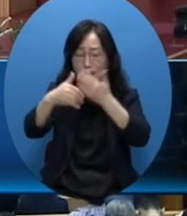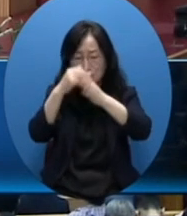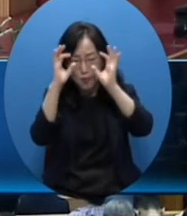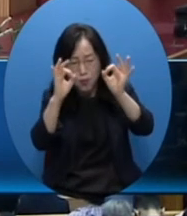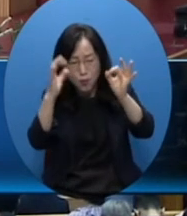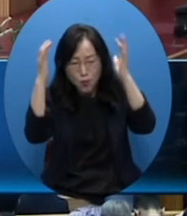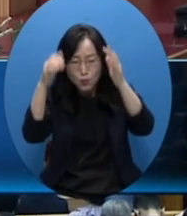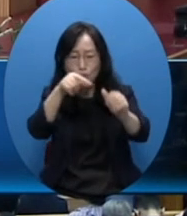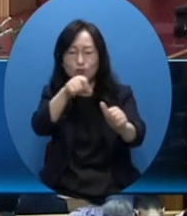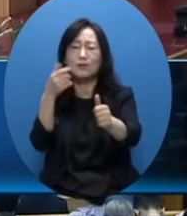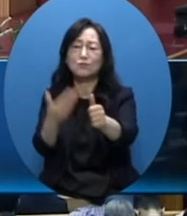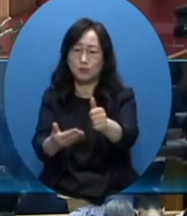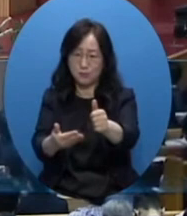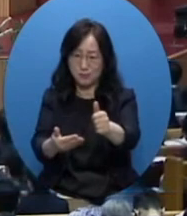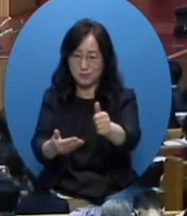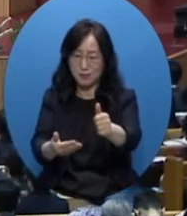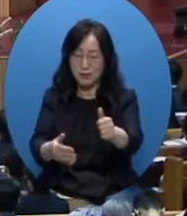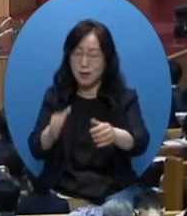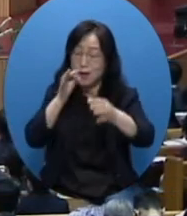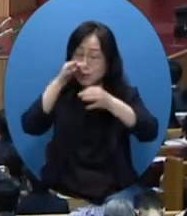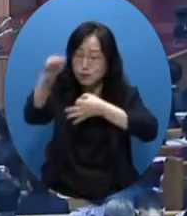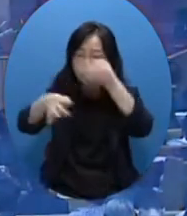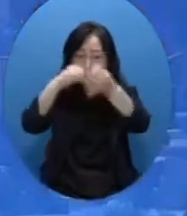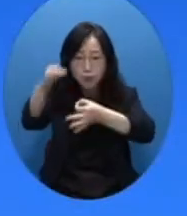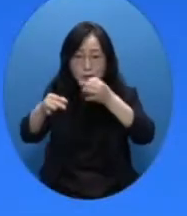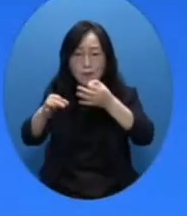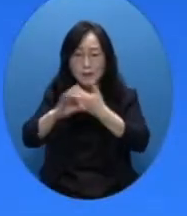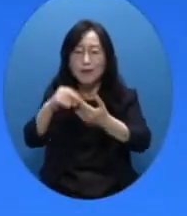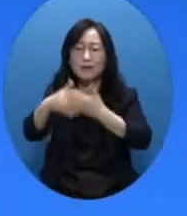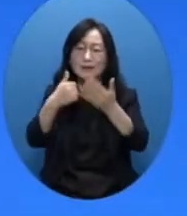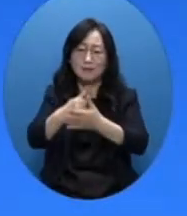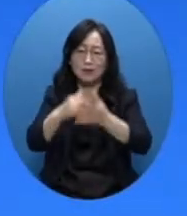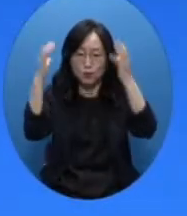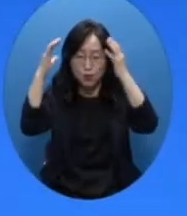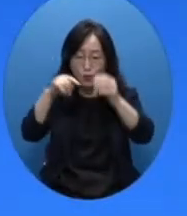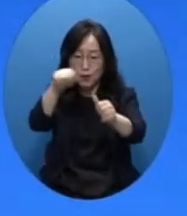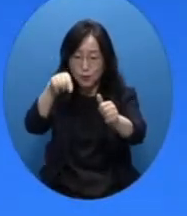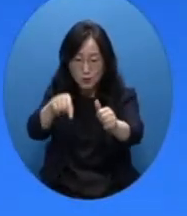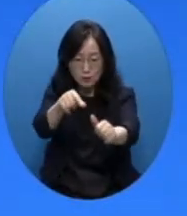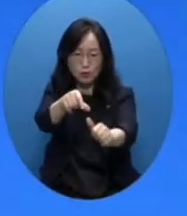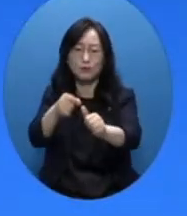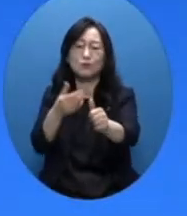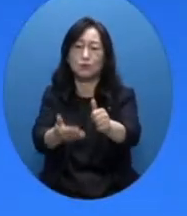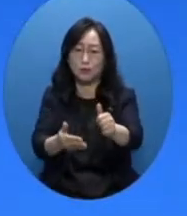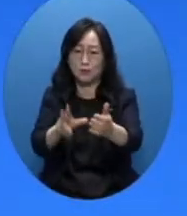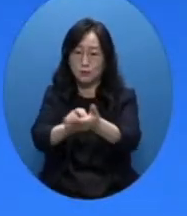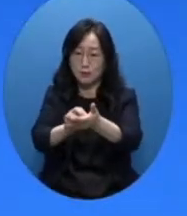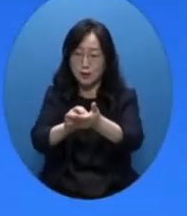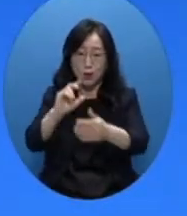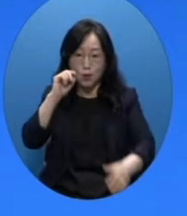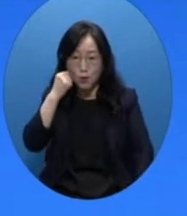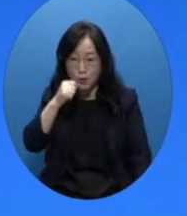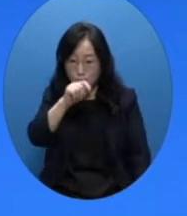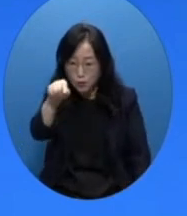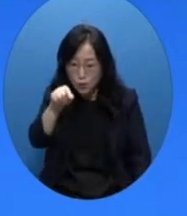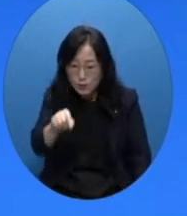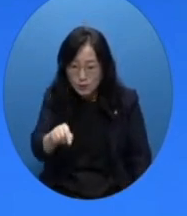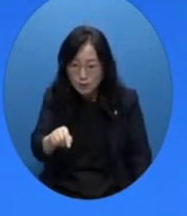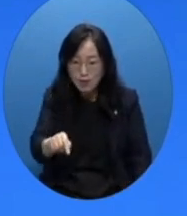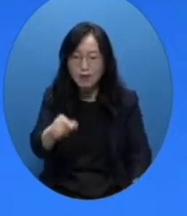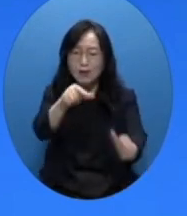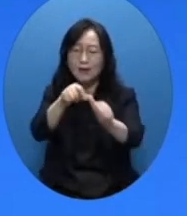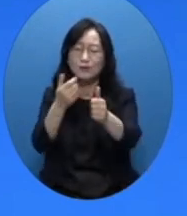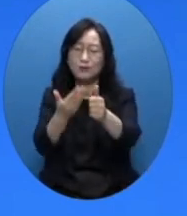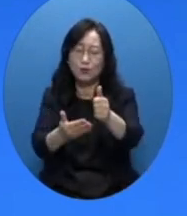구원하시되. 부르짖으면 주님께서 우리를 그 고통에서 건져주시는 것입니다. 문제 어려움에서 우리를 건져주시고 우리